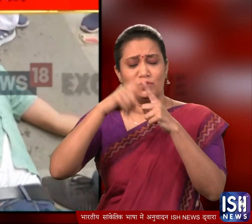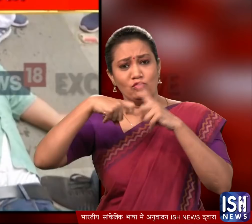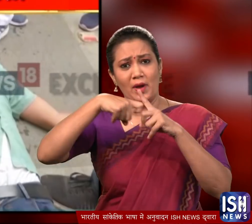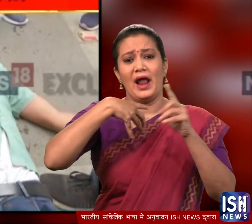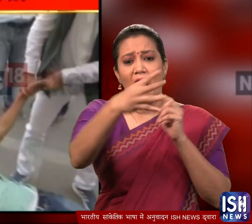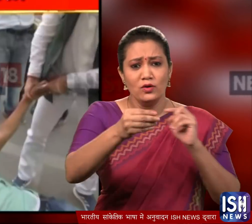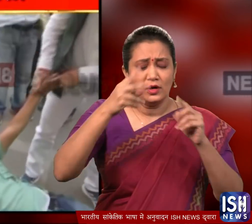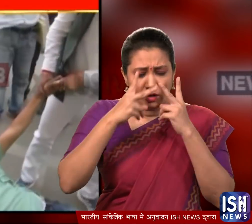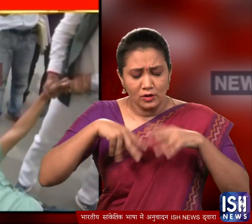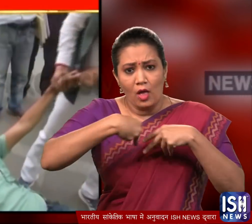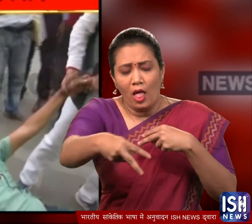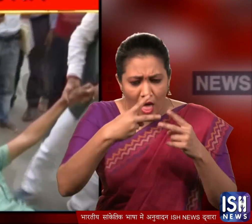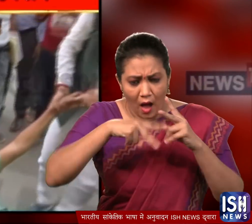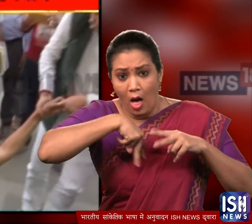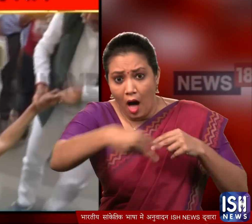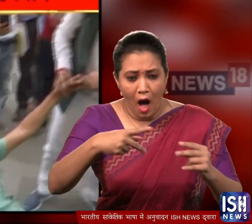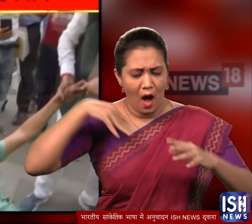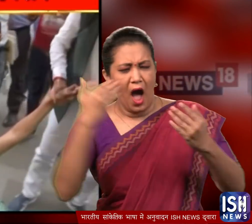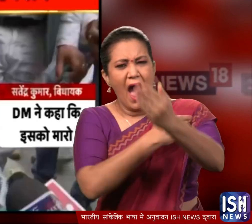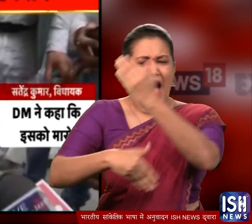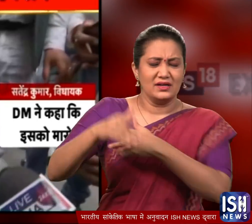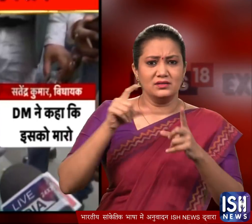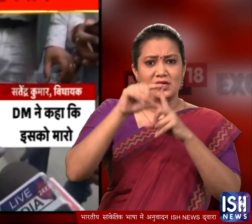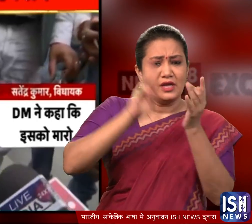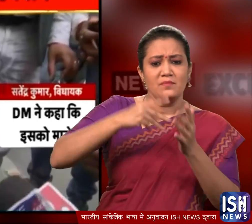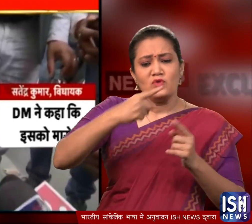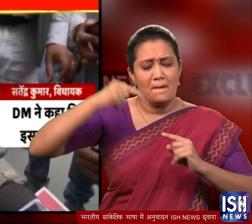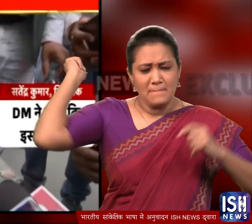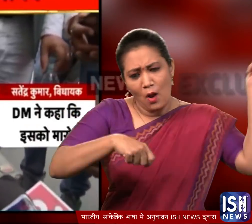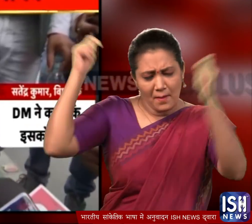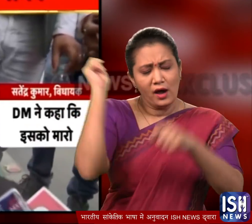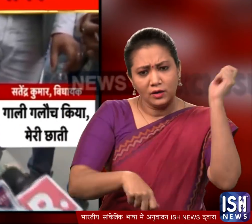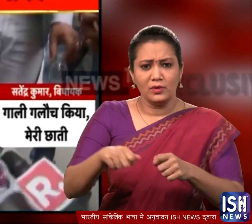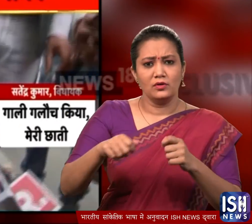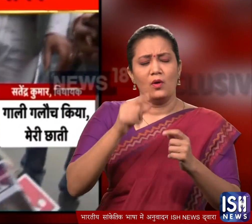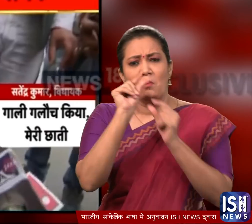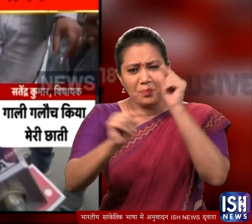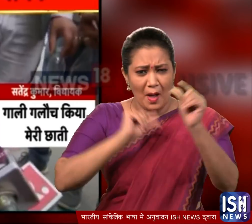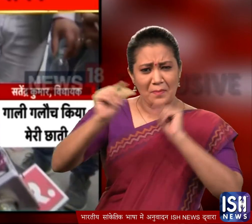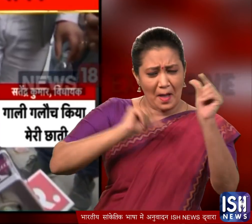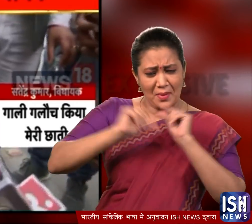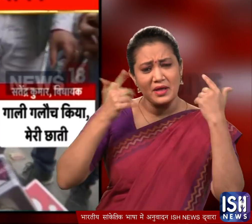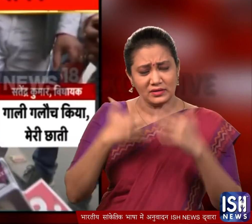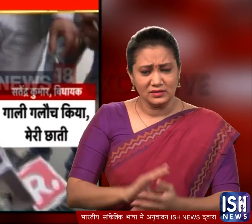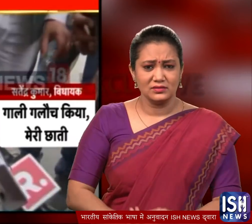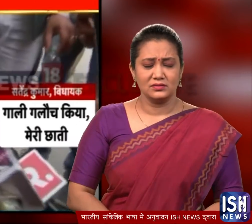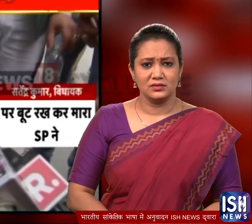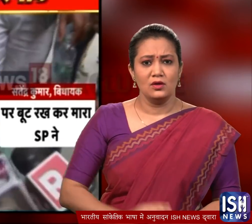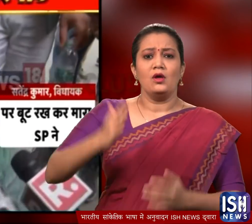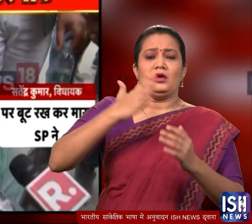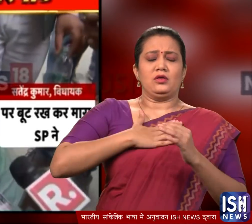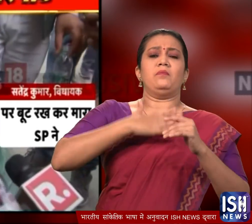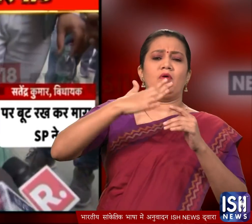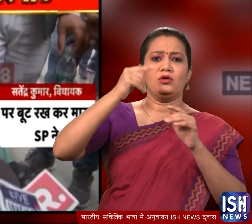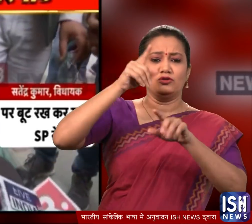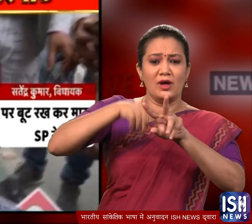कुमार विधानसभा के बाहर बुरी तरह जख्मी हालत में गिरे हुए दिखे। डीएम ने कहा कि इसको मारो, बस गाली गलौज किया, बड़ी मारा,